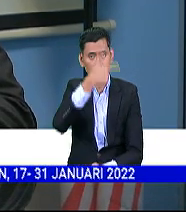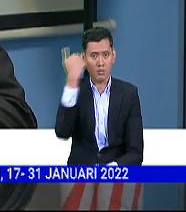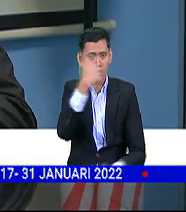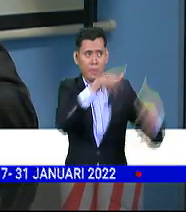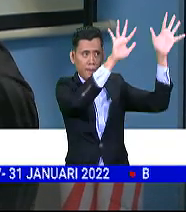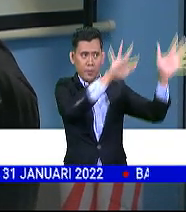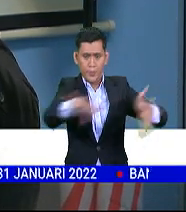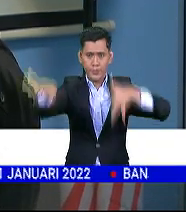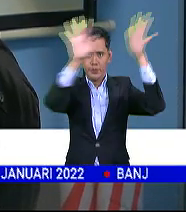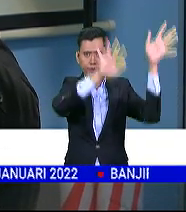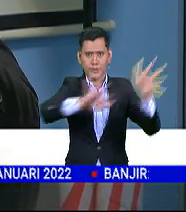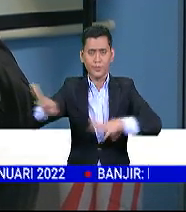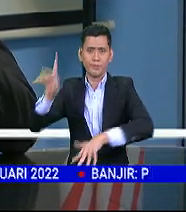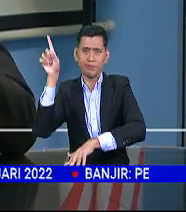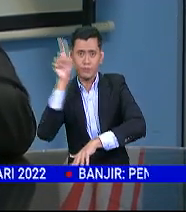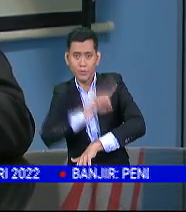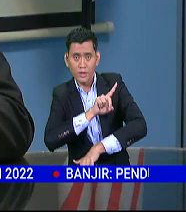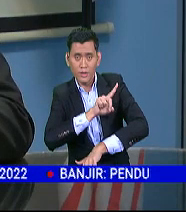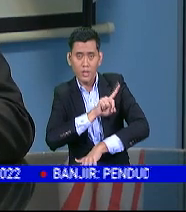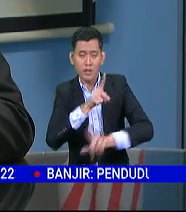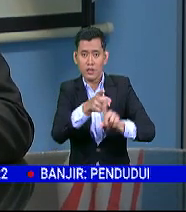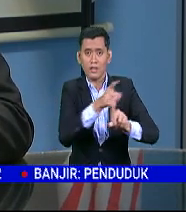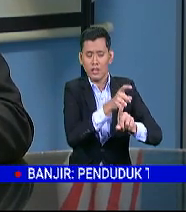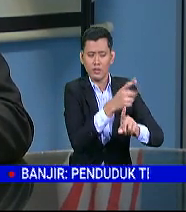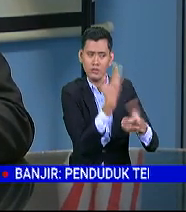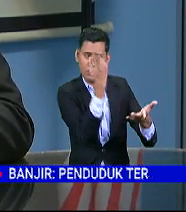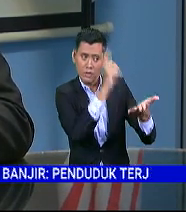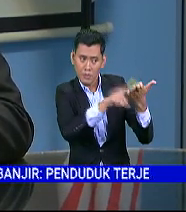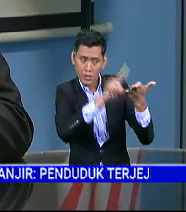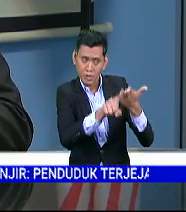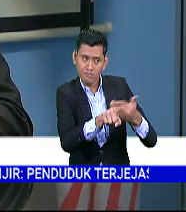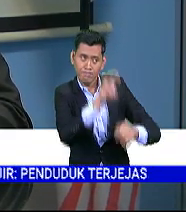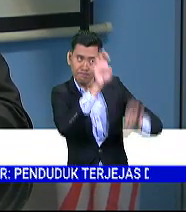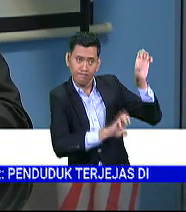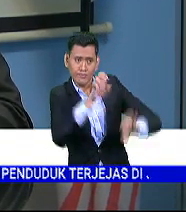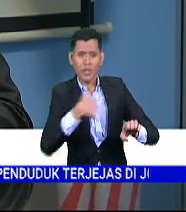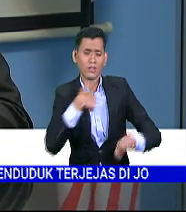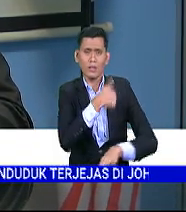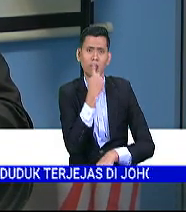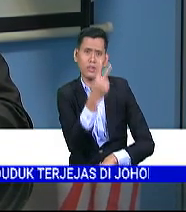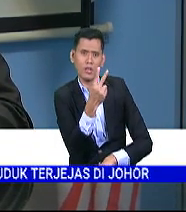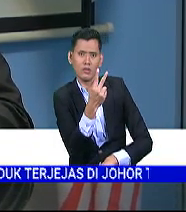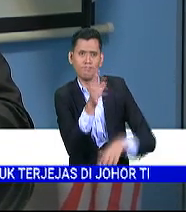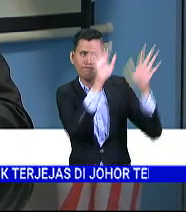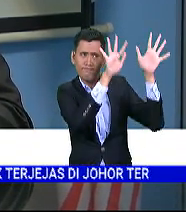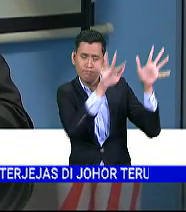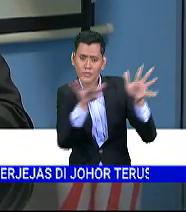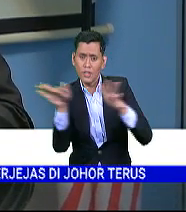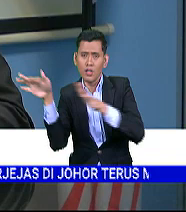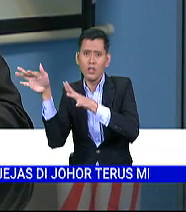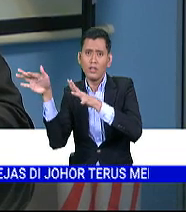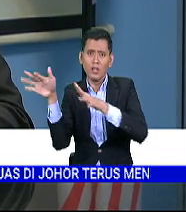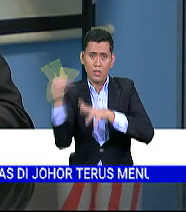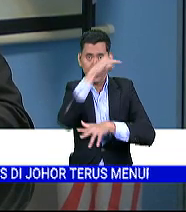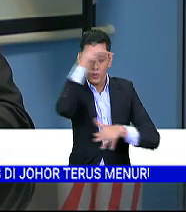angin yang bertiup agak kencang, dan daripada semakan jabatan ini, jerebu ini adalah jerebu